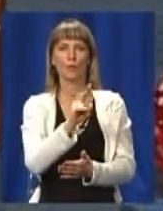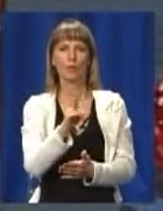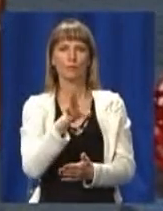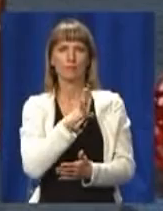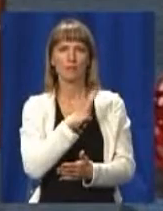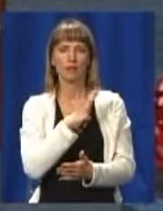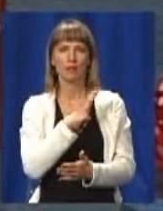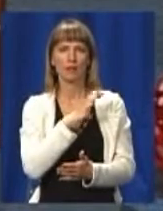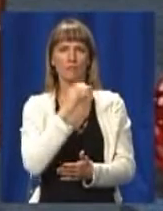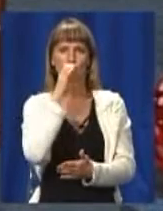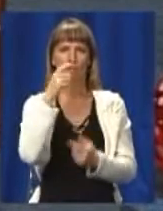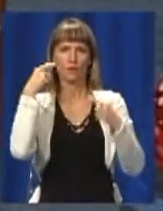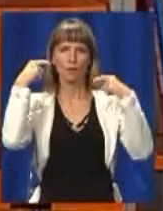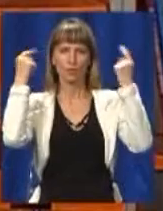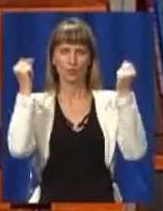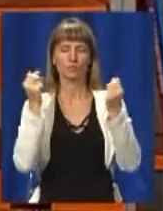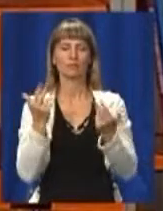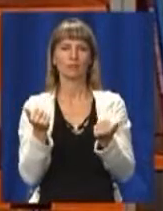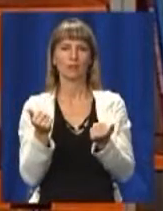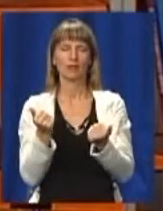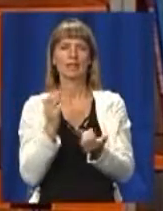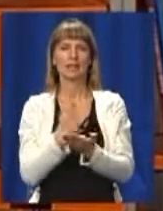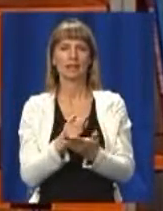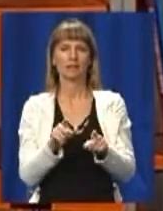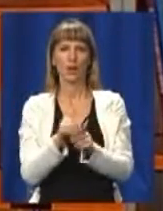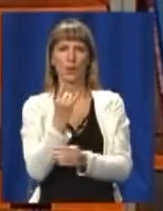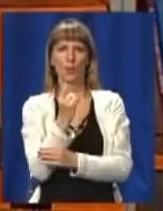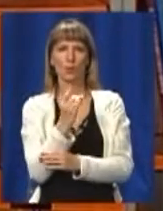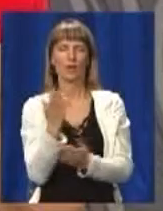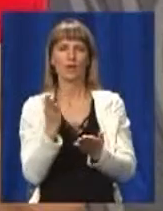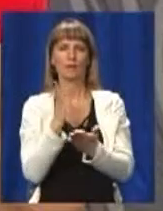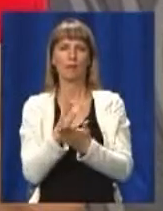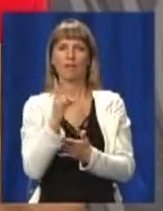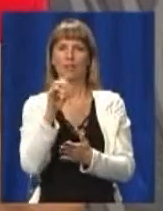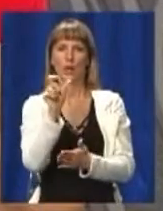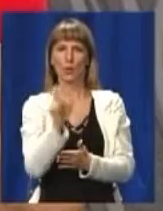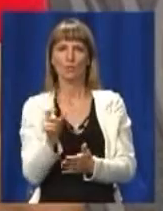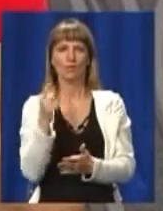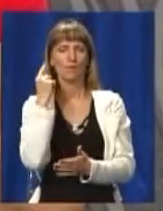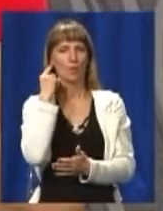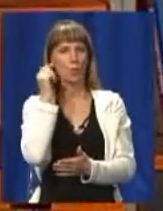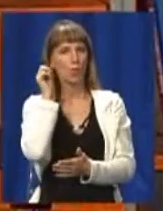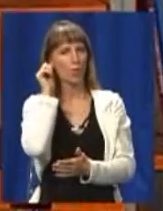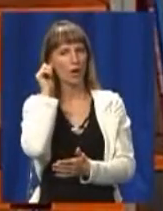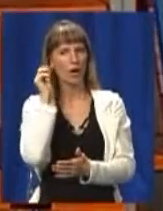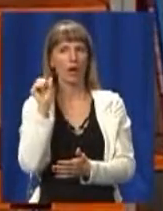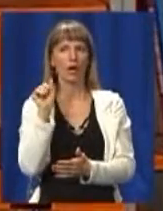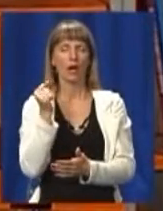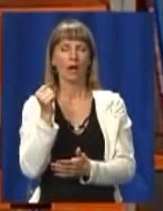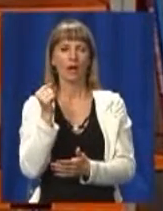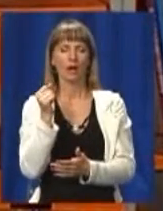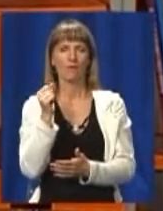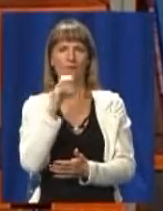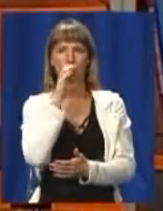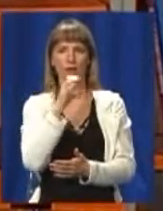були вовчі вушка. Це правда чи ні? Так. Тобто є там якась лялька, яка має не людські вуха, да? А... Це Клео Даніл.